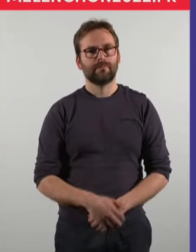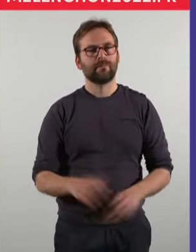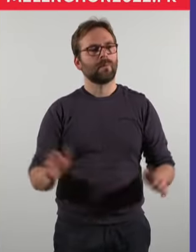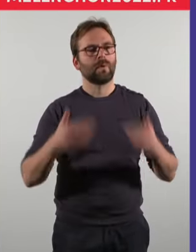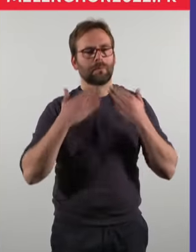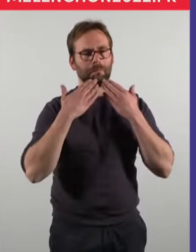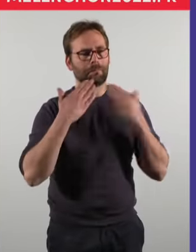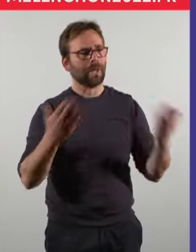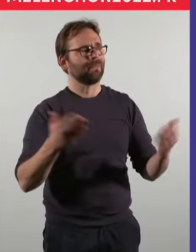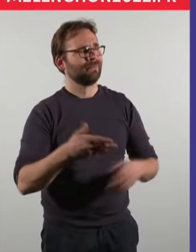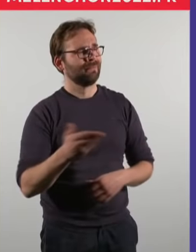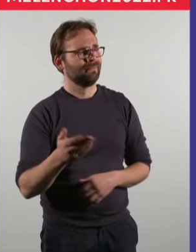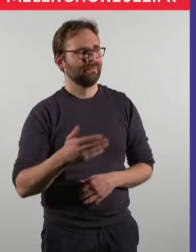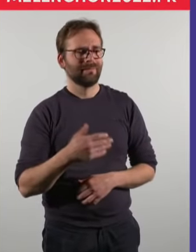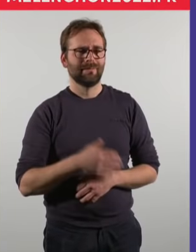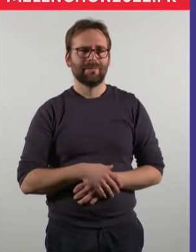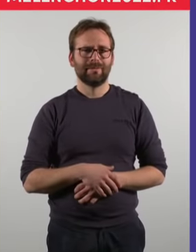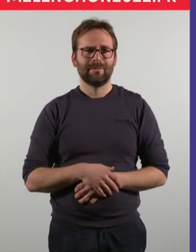Merci.